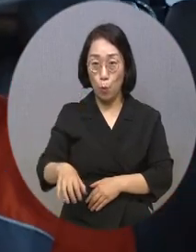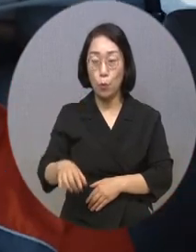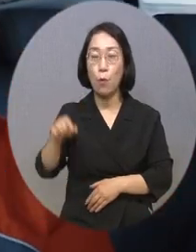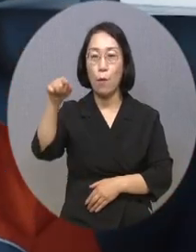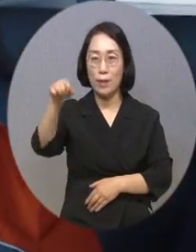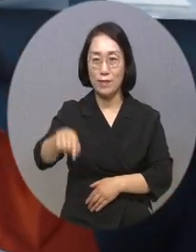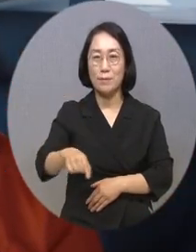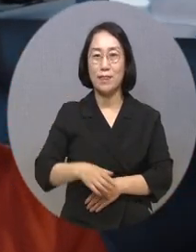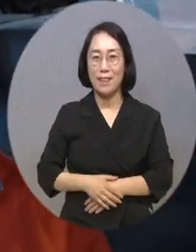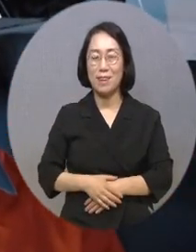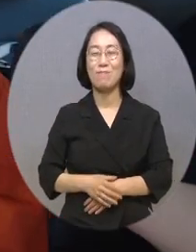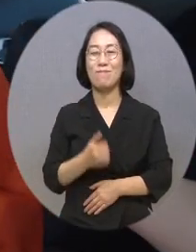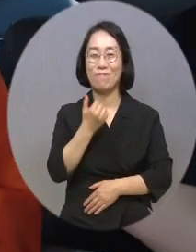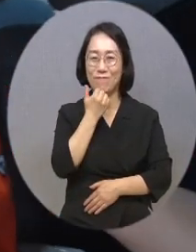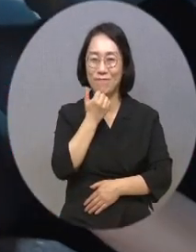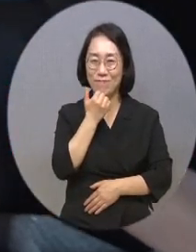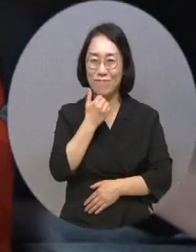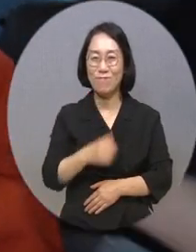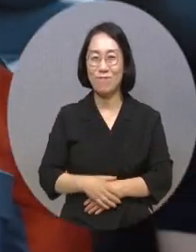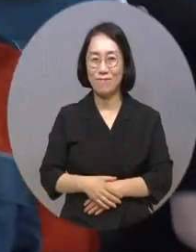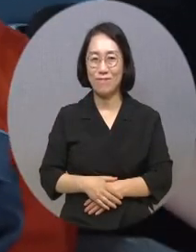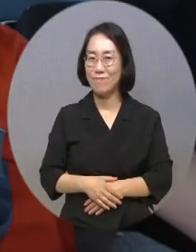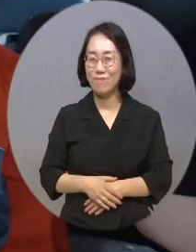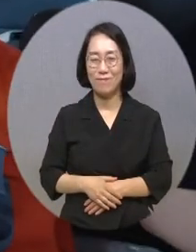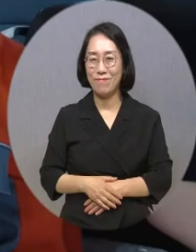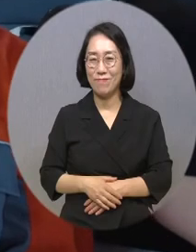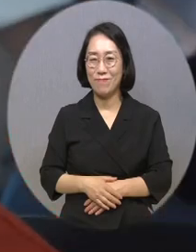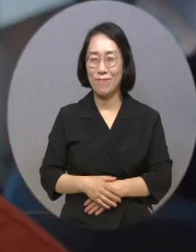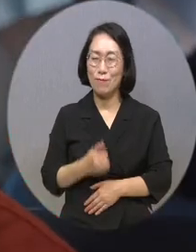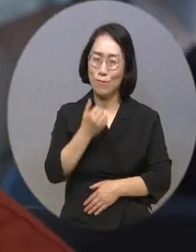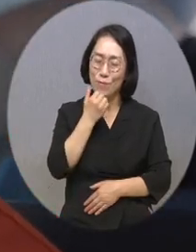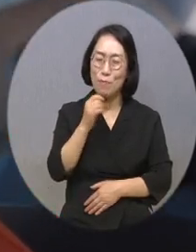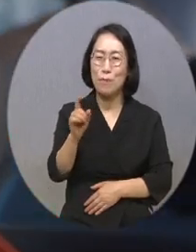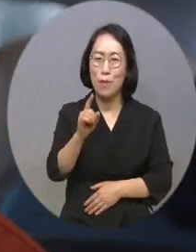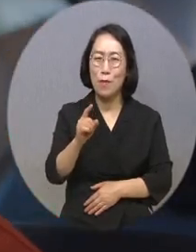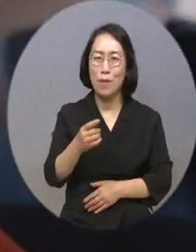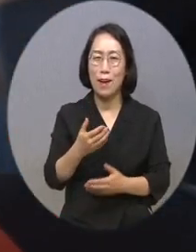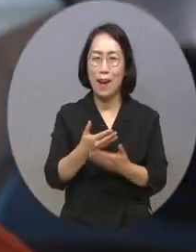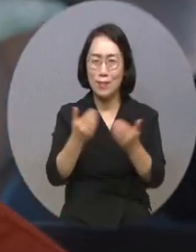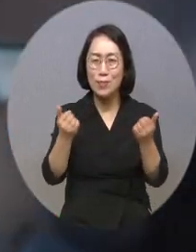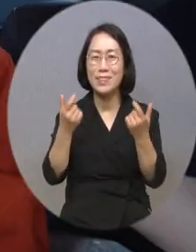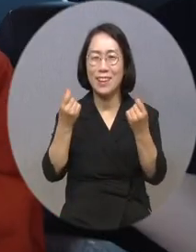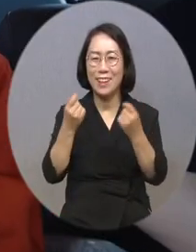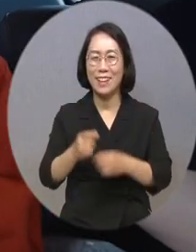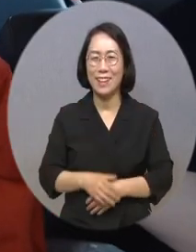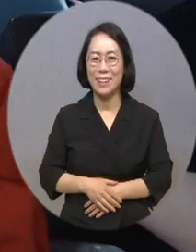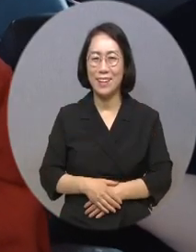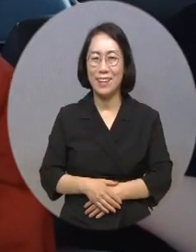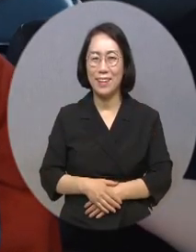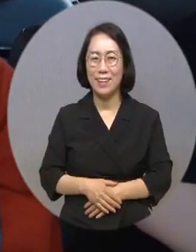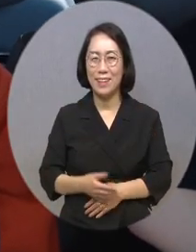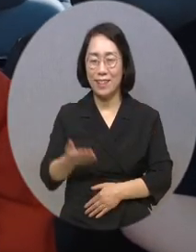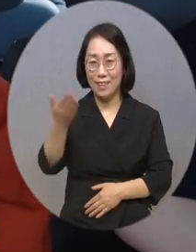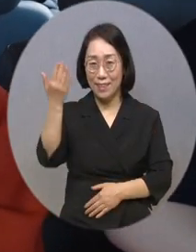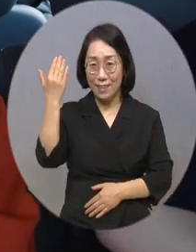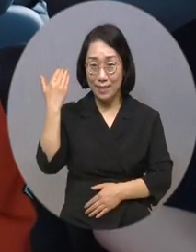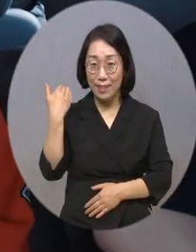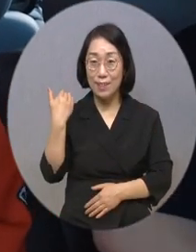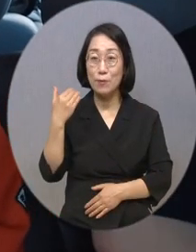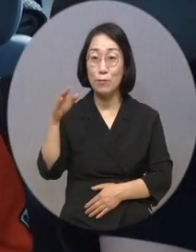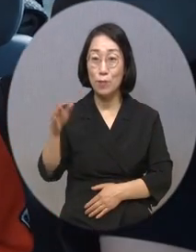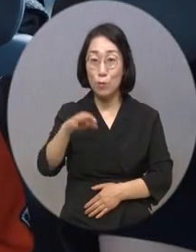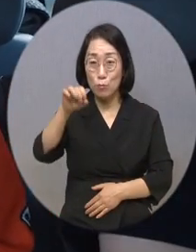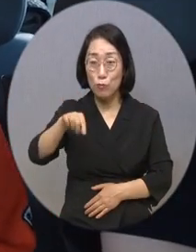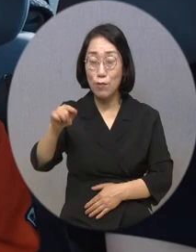무안아군! 아직 어리지 않아? 아직의 글 쓰기에는? 전 중학교 때 썼어요. 아, 어쨌든 지금 여기 무안군은